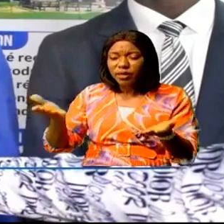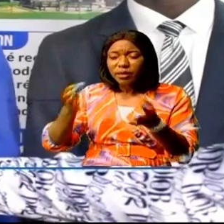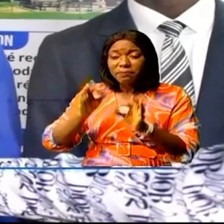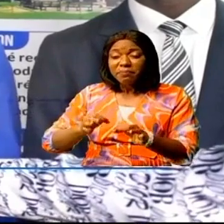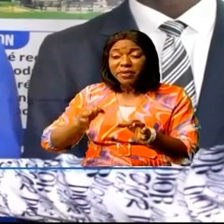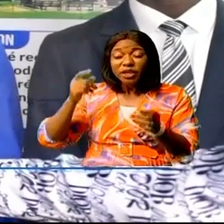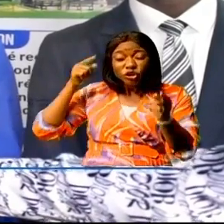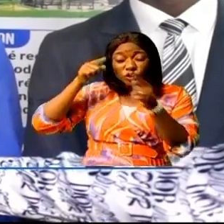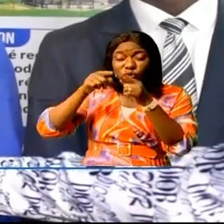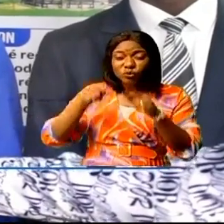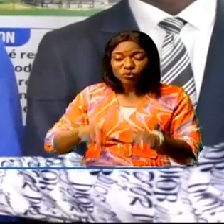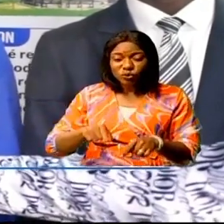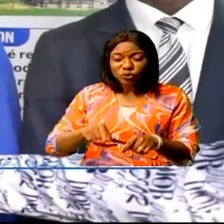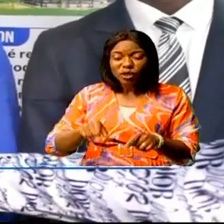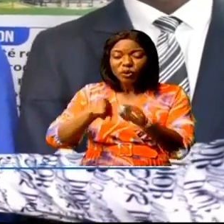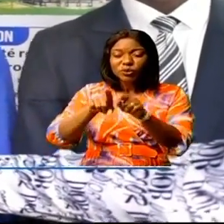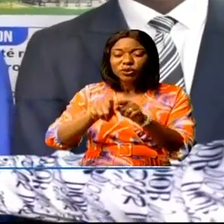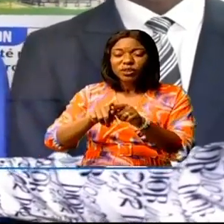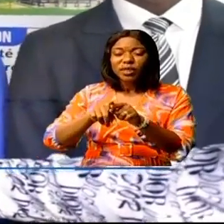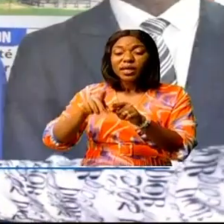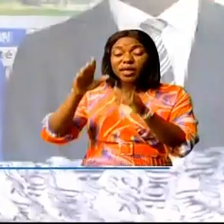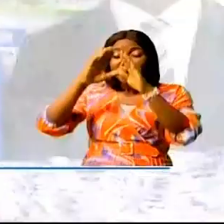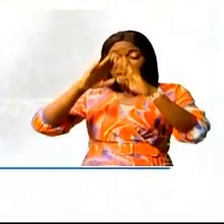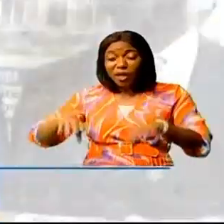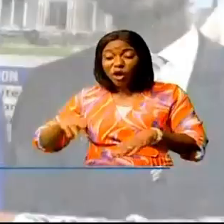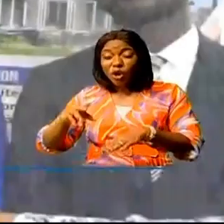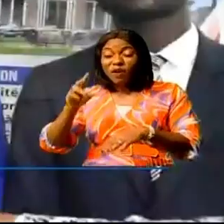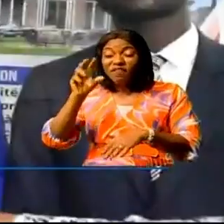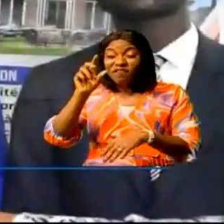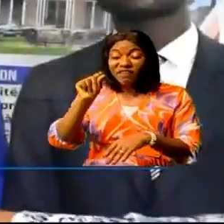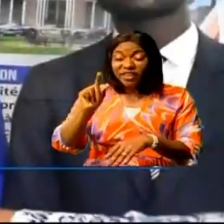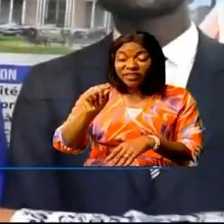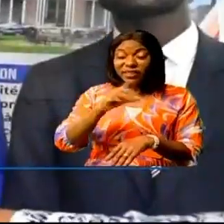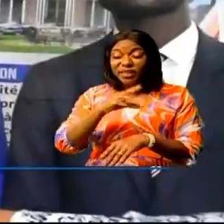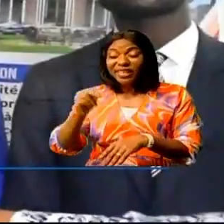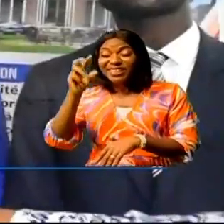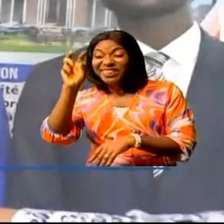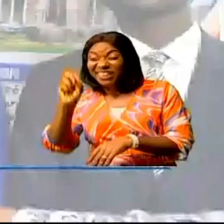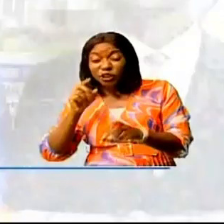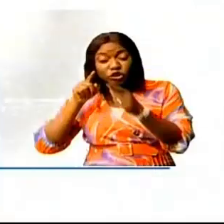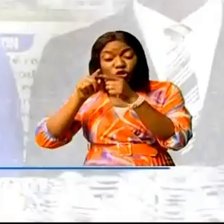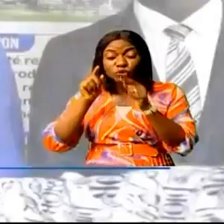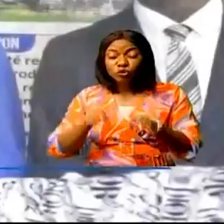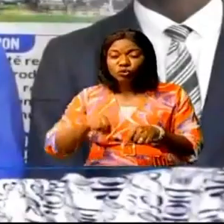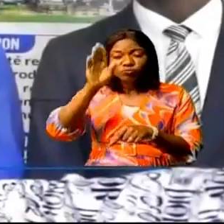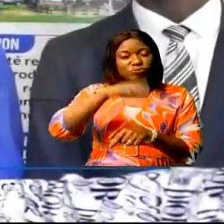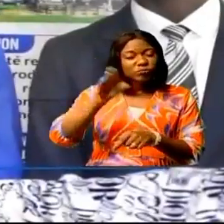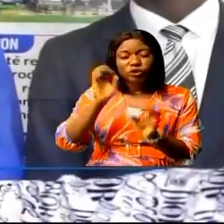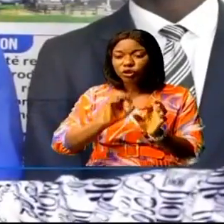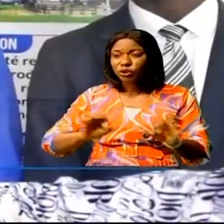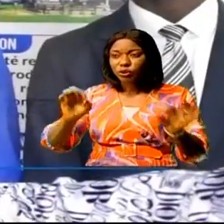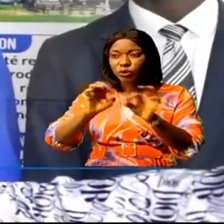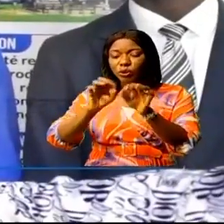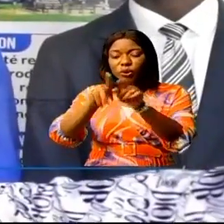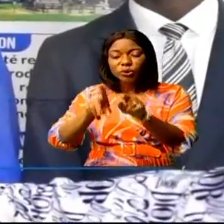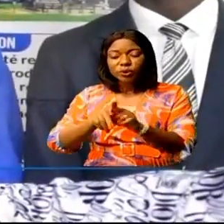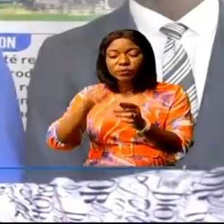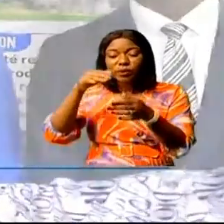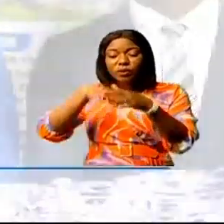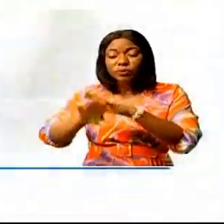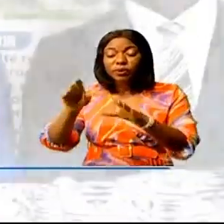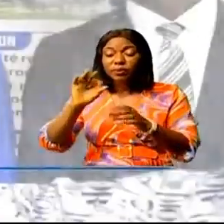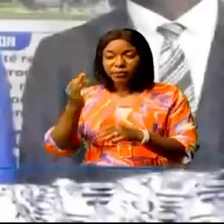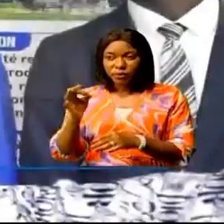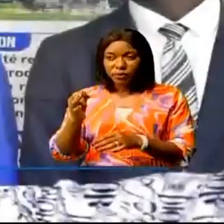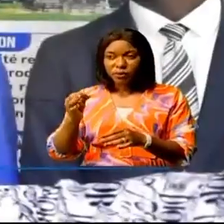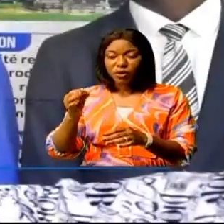homme 20 et le homme 30. Et troisièmement, la hausse de frais académiques. Il y a un malaise, il y a un souci des